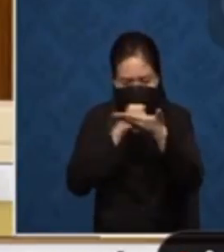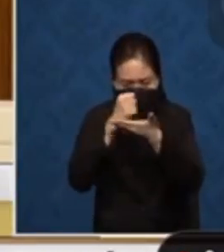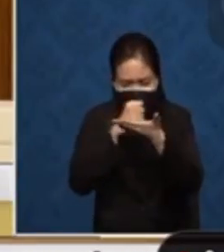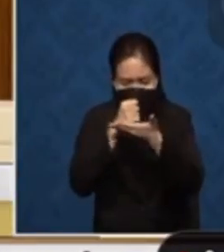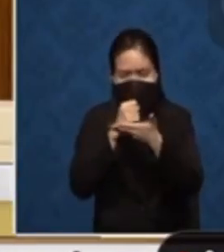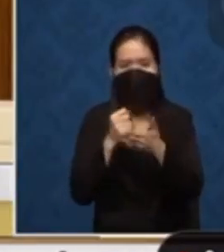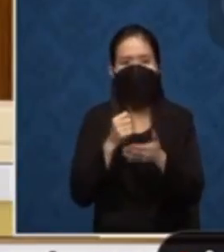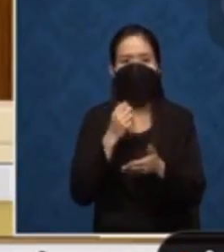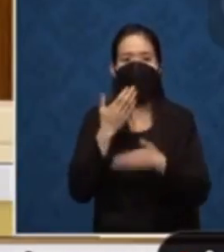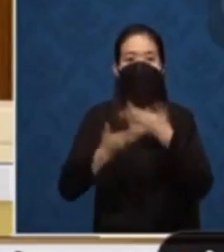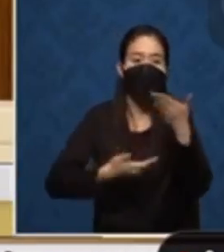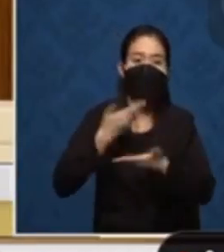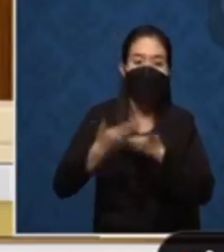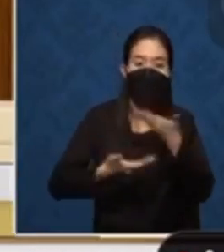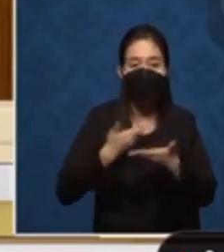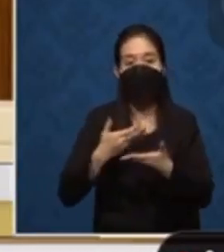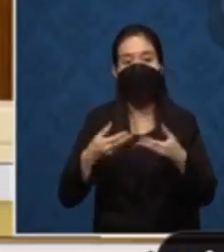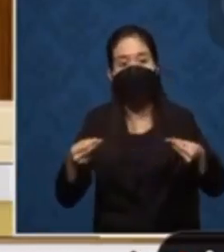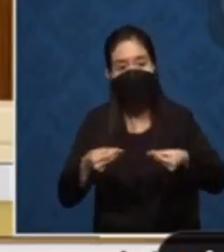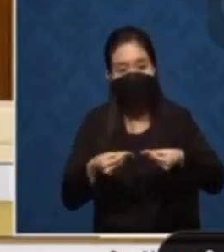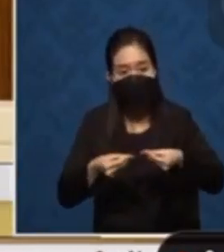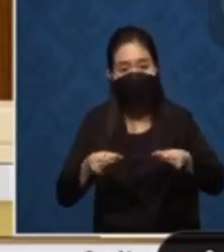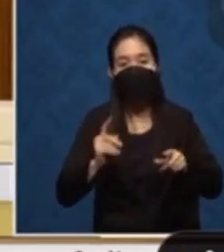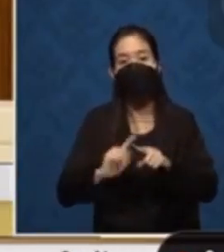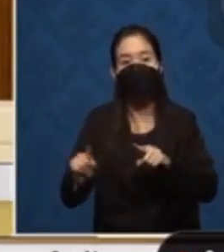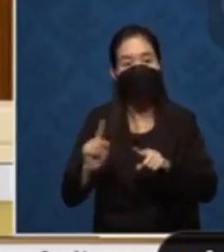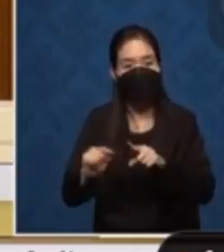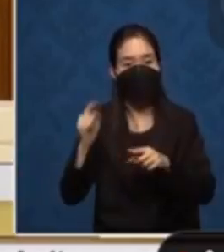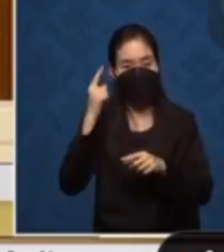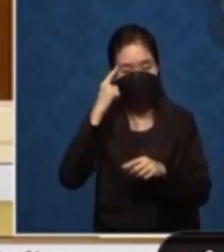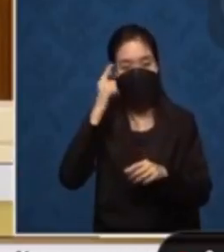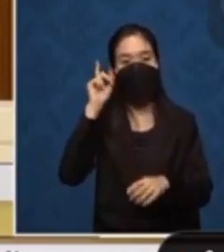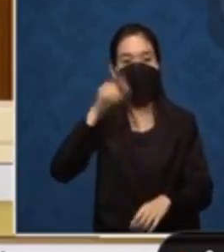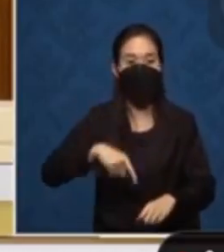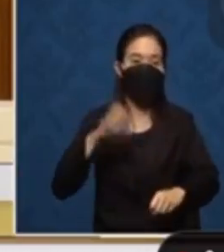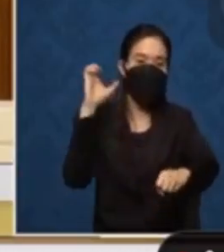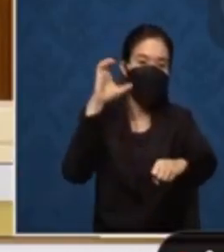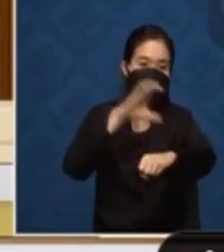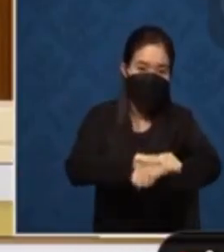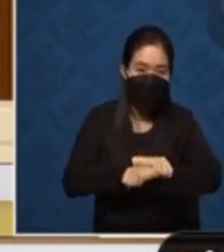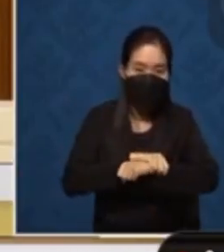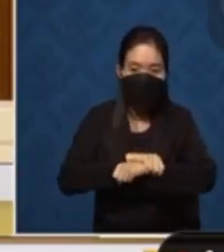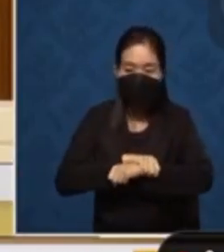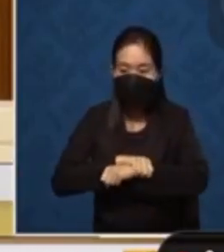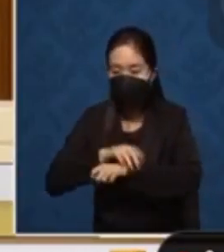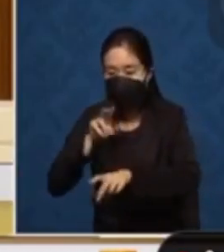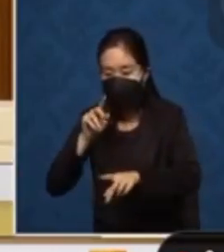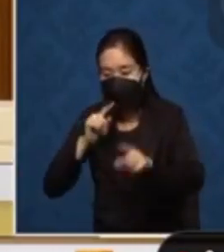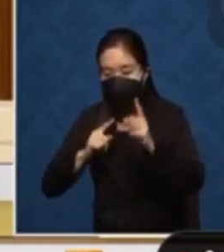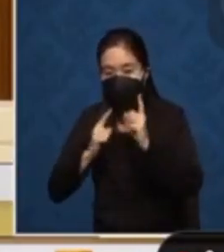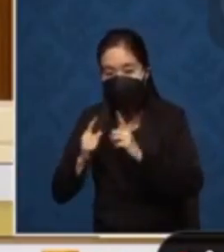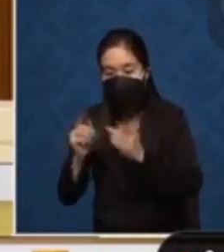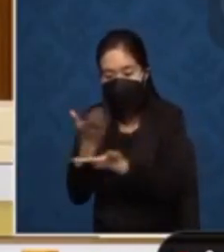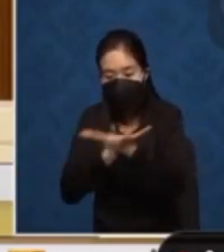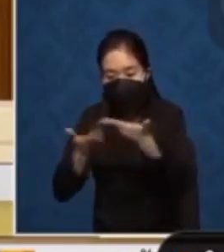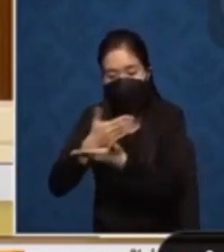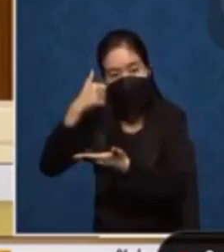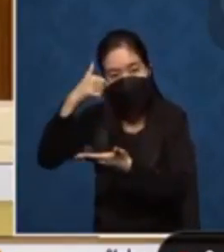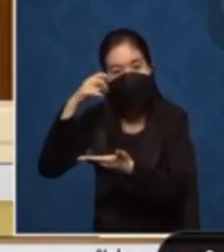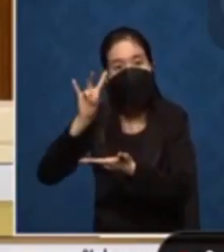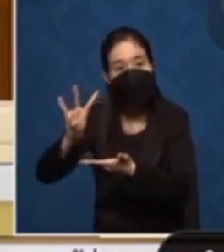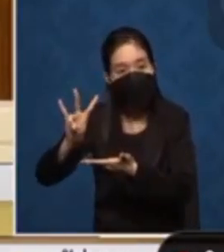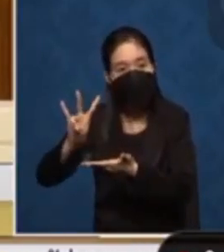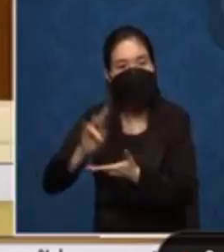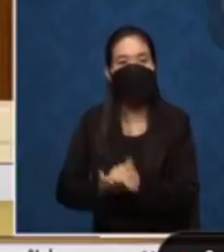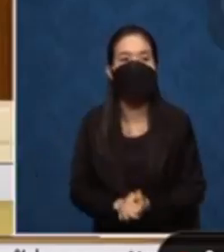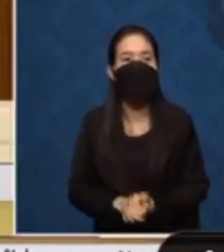บการพนันก็ดีมีอำนาใการควบคุมตวไปสสวน 7 วันโดยไมต้องตงข้อกลบหาคำสั่ง